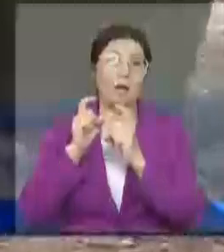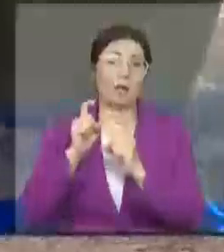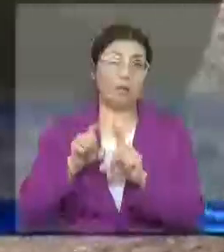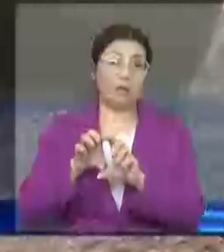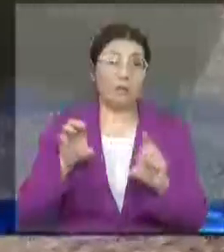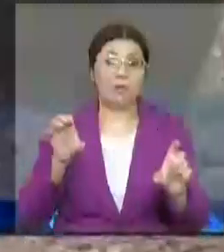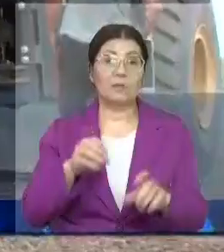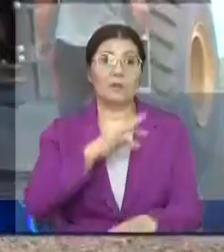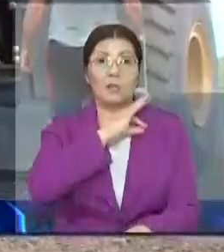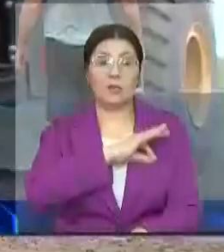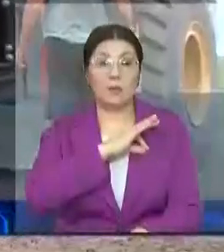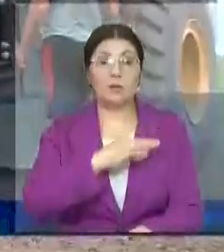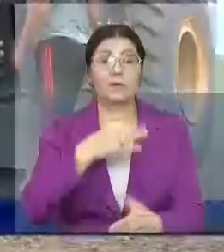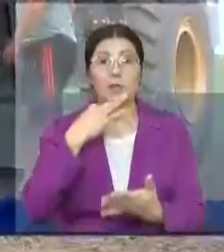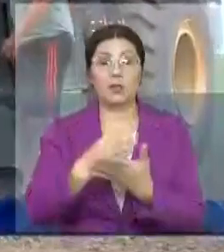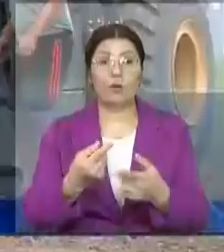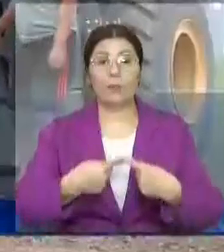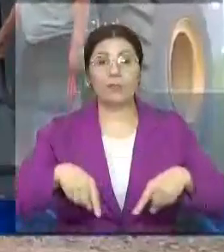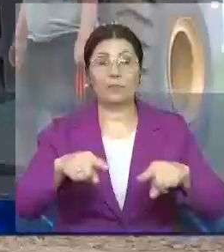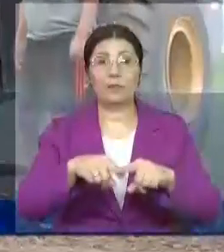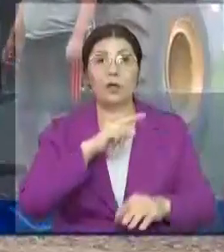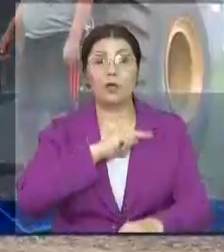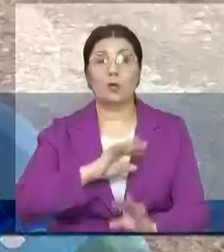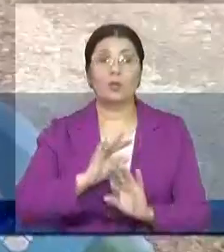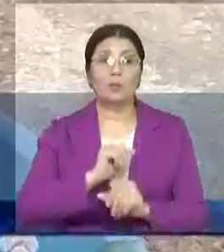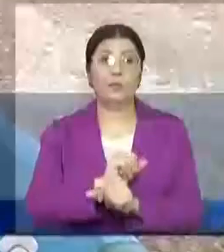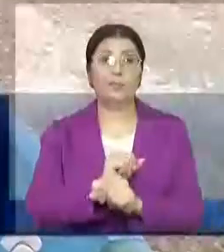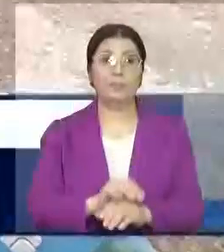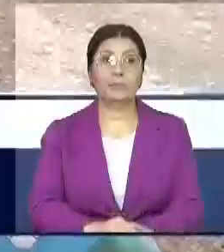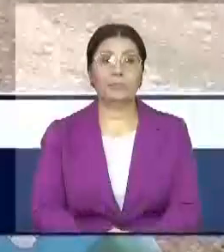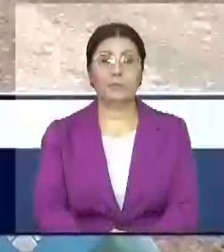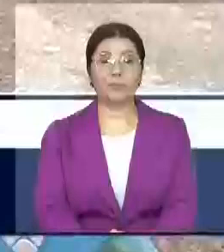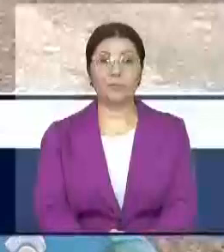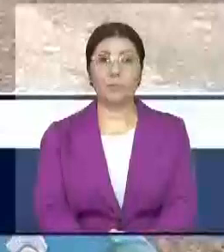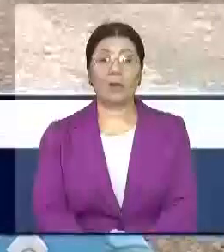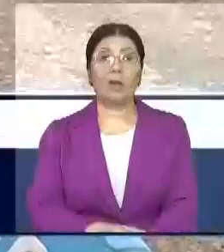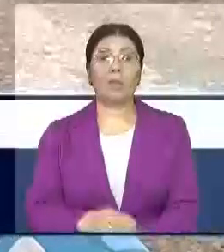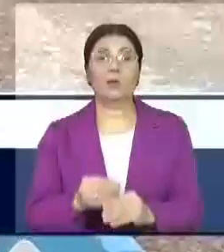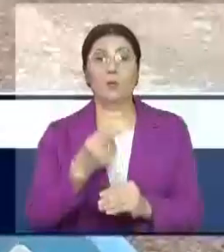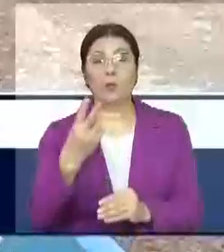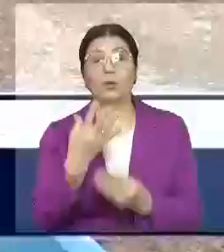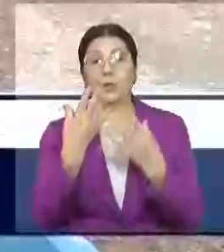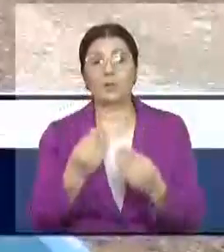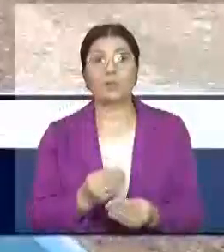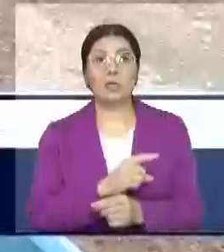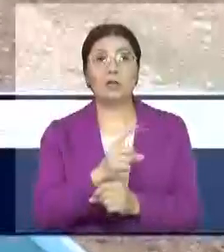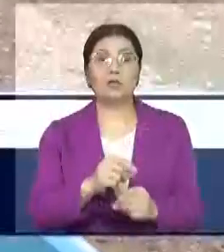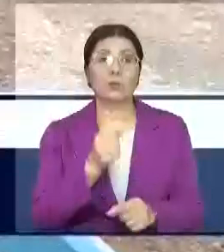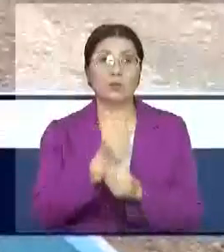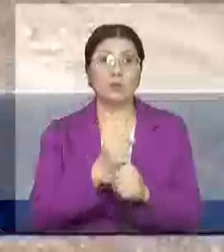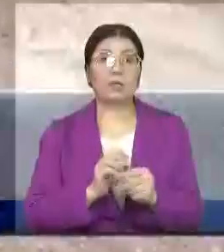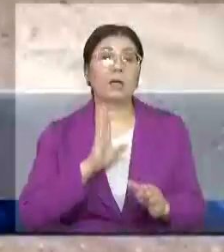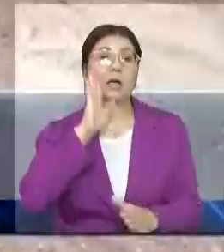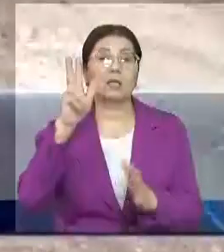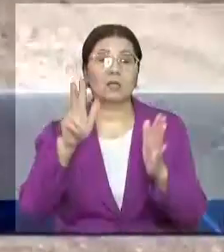Орташа жөндеу жұмыстарына жауапты мердігер мұндағы жұмыс барысын айтып берді. Работа у нас начинается. Күніне 12 сағат жұмыс істейміз. Таңертең 7-ден